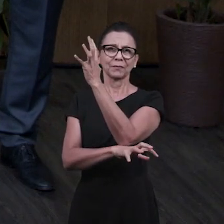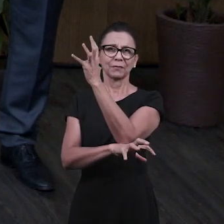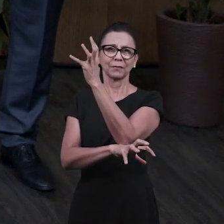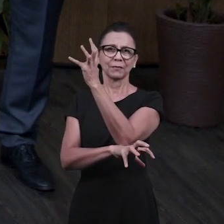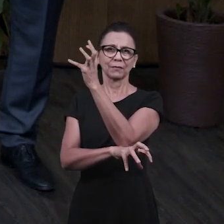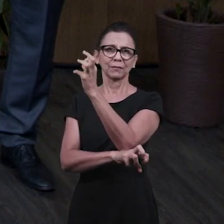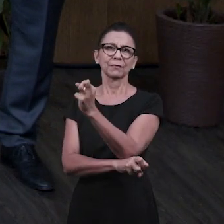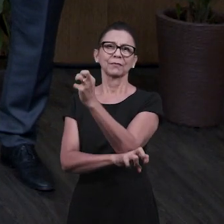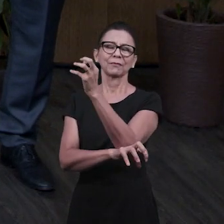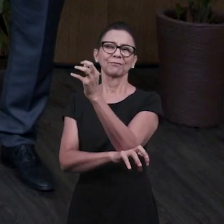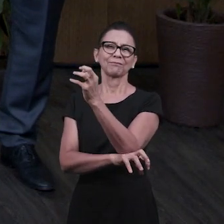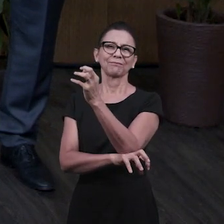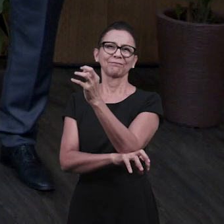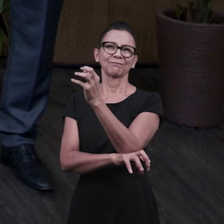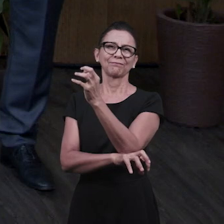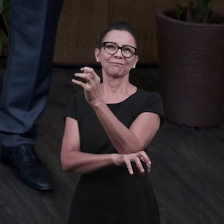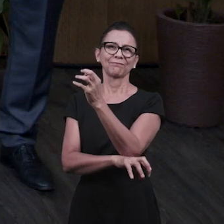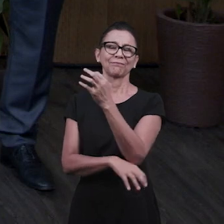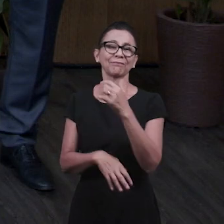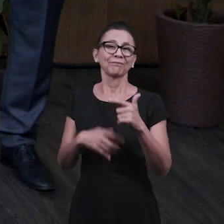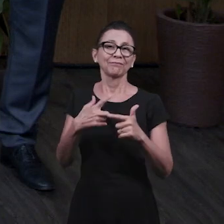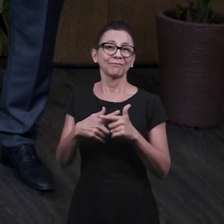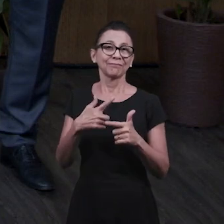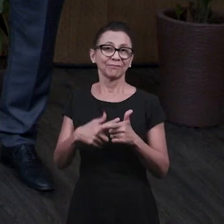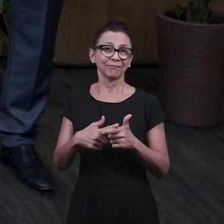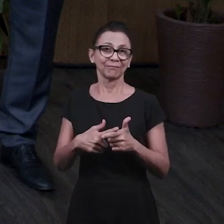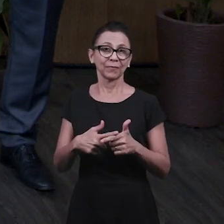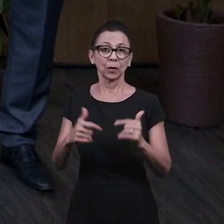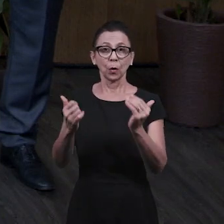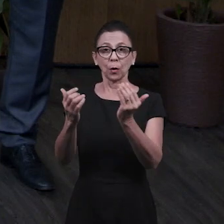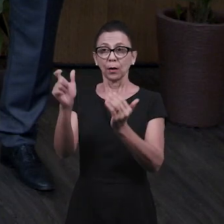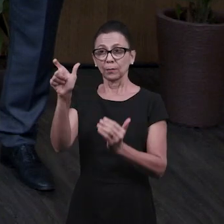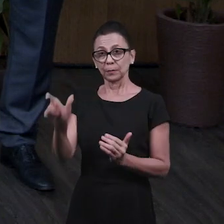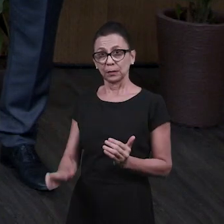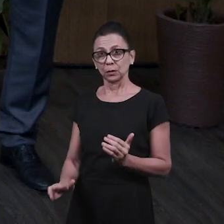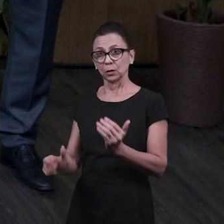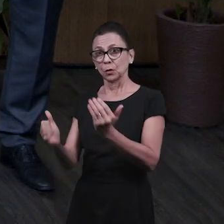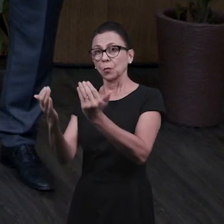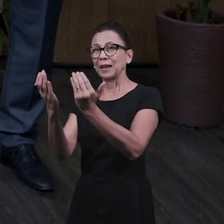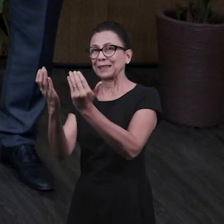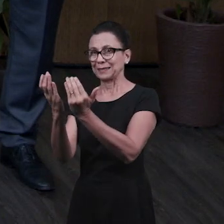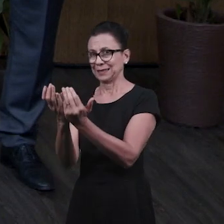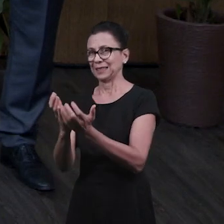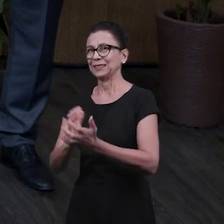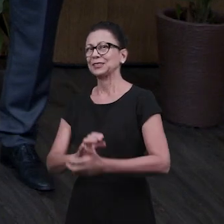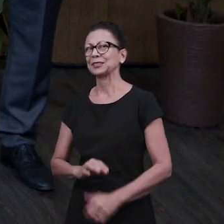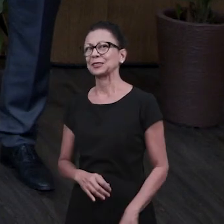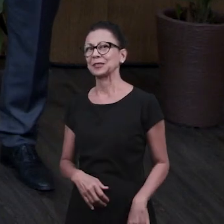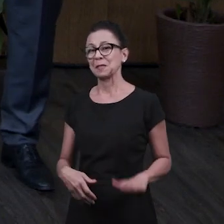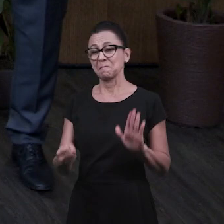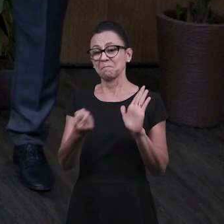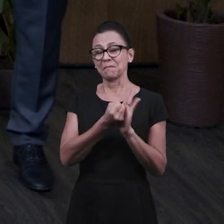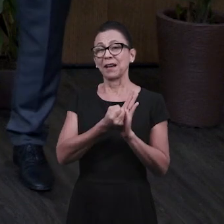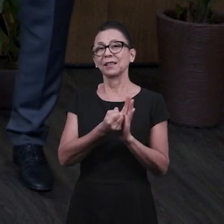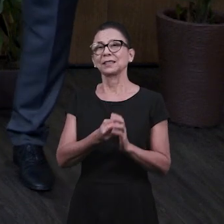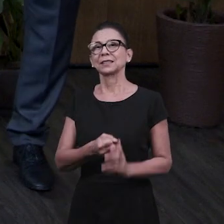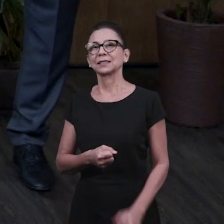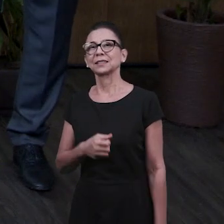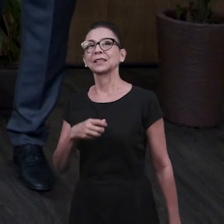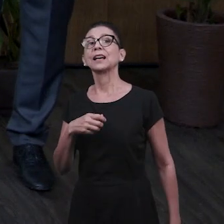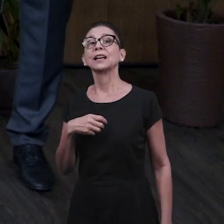chrétien en Jésus est marquée par des afflictions, des